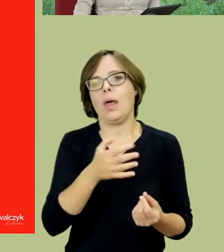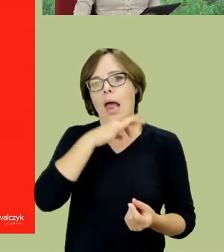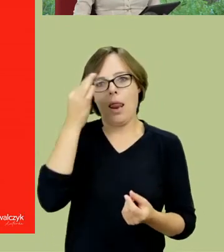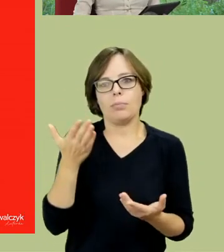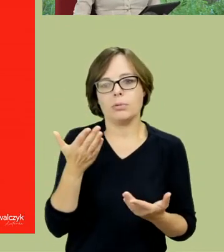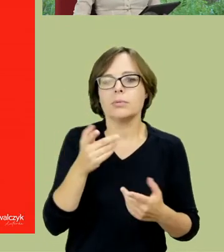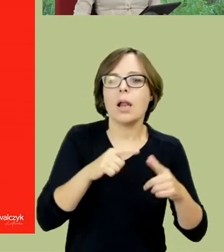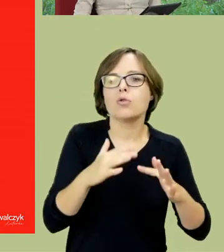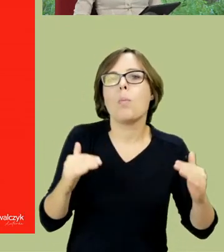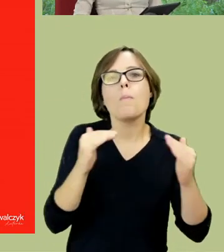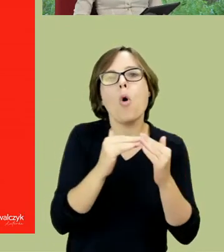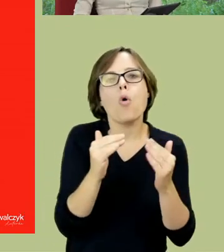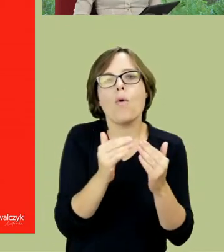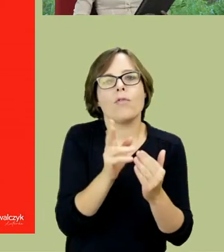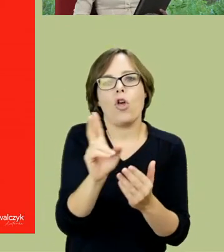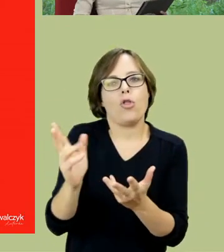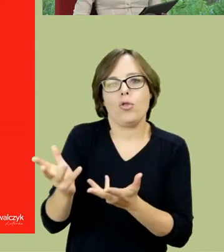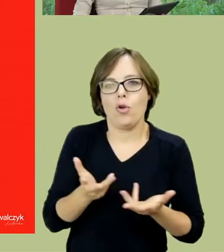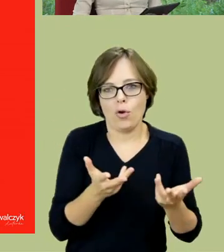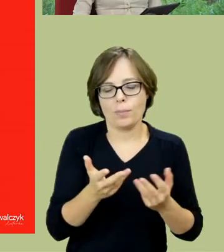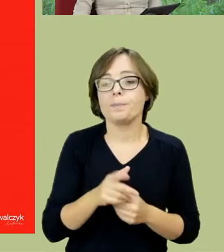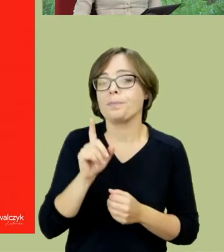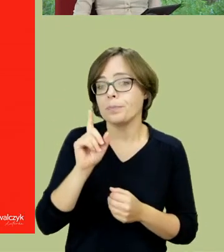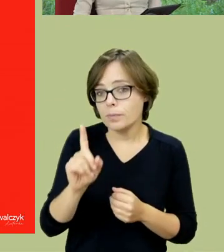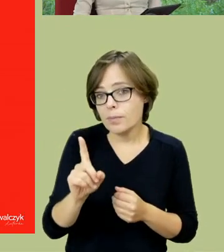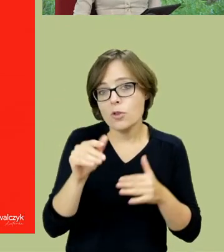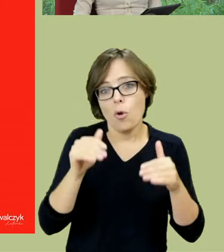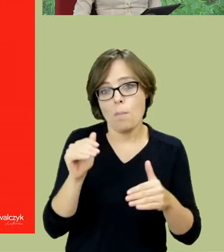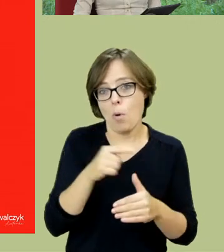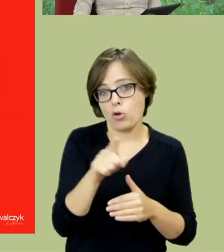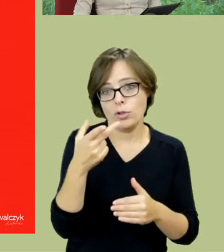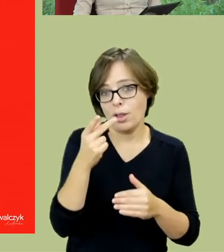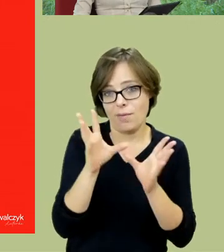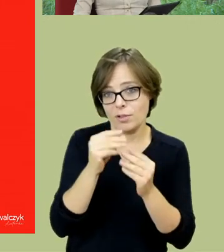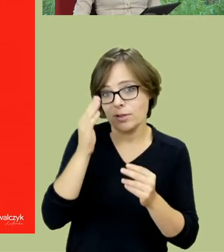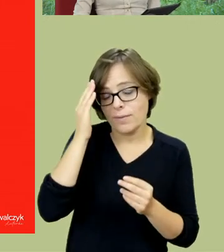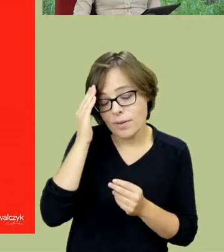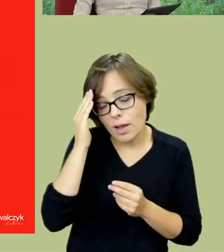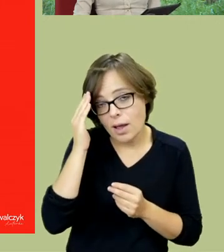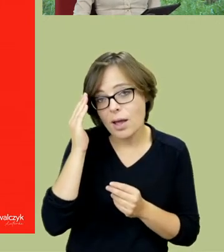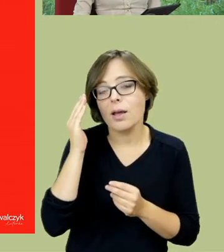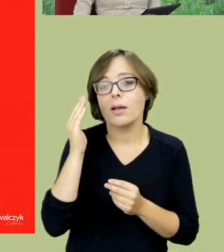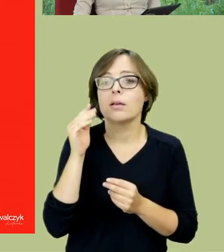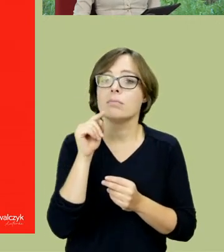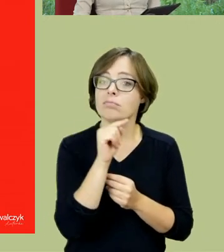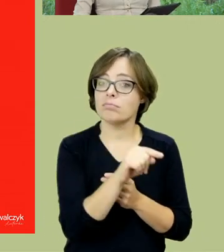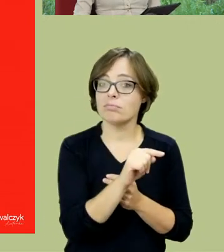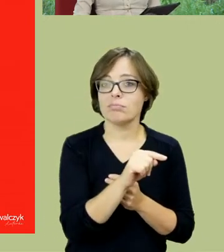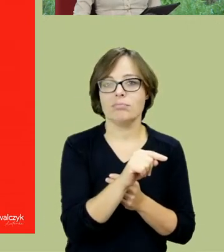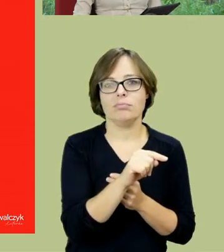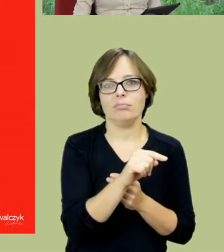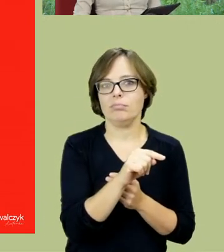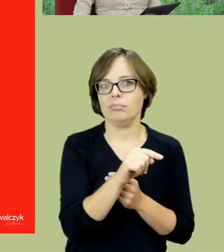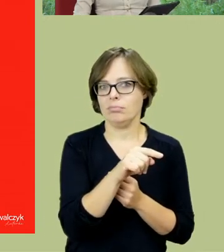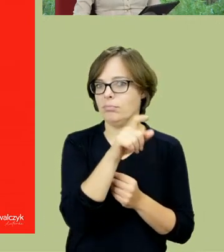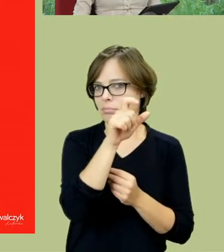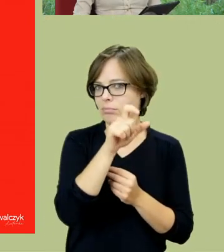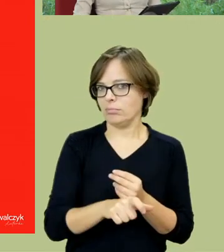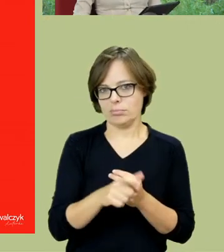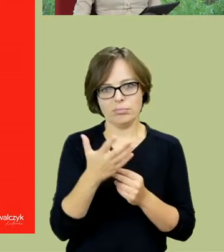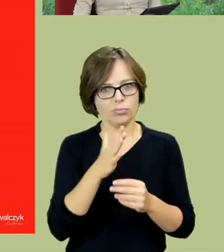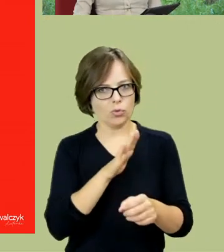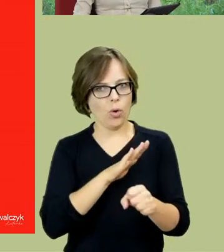porównać i czym to mierzyć, ale może nie wszyscy Państwo wiedzą, że ta niezwykle też barwna i zasłużona